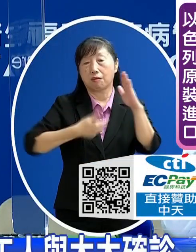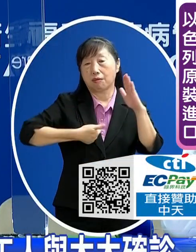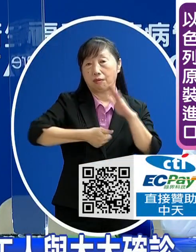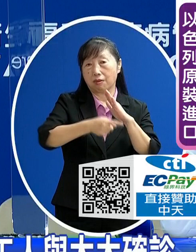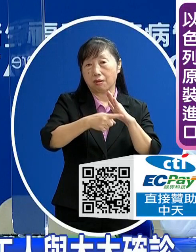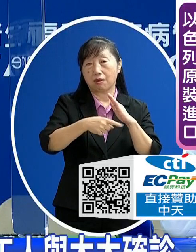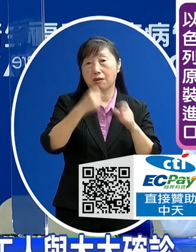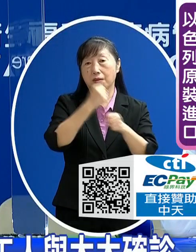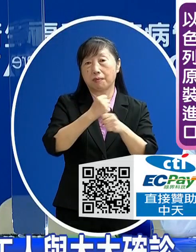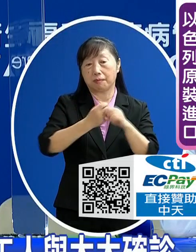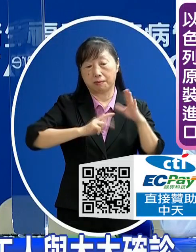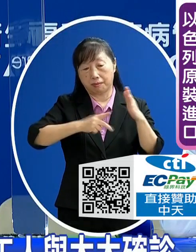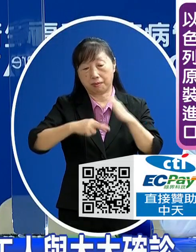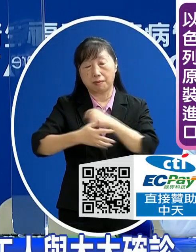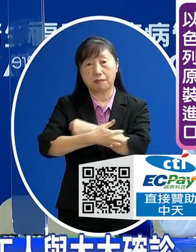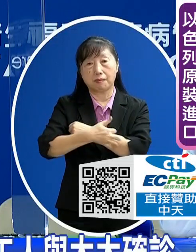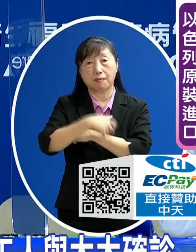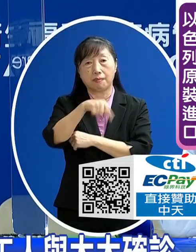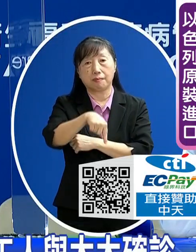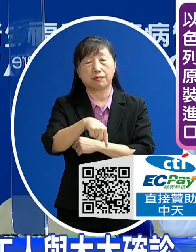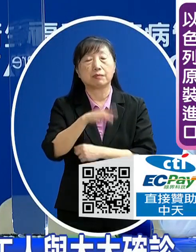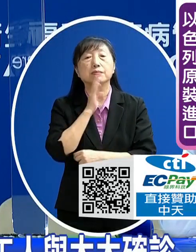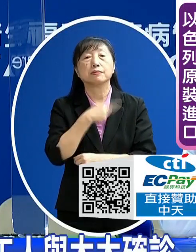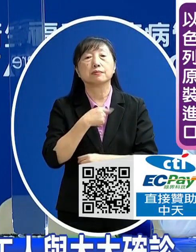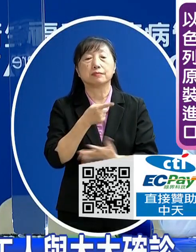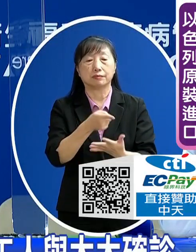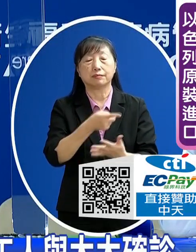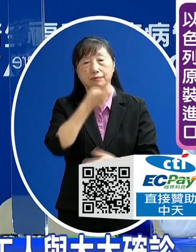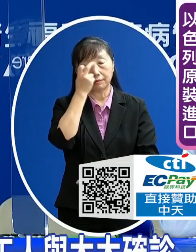人员，那他被验出来，